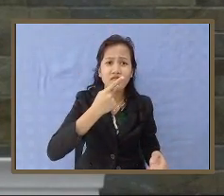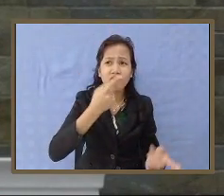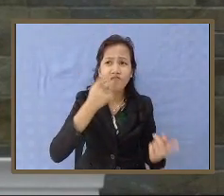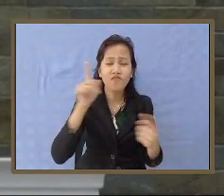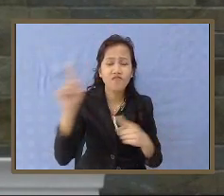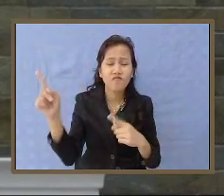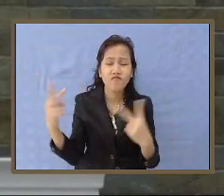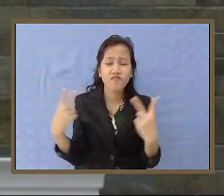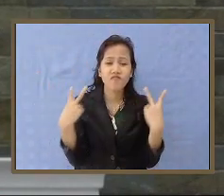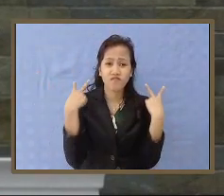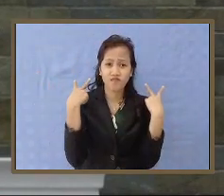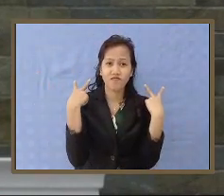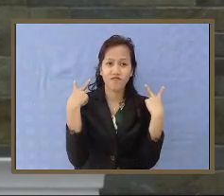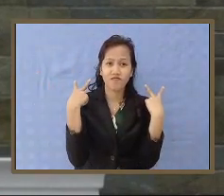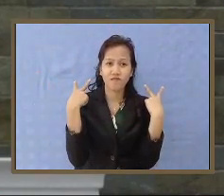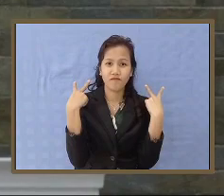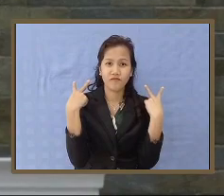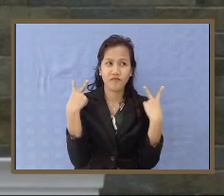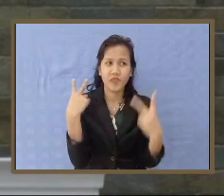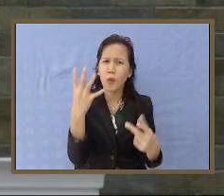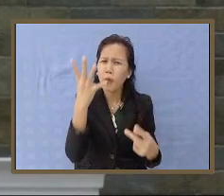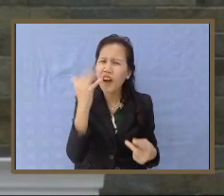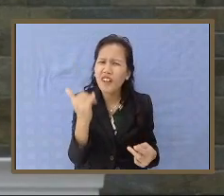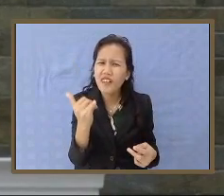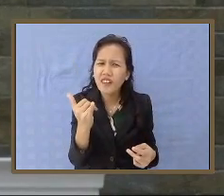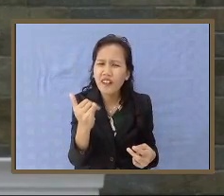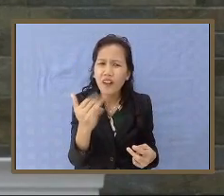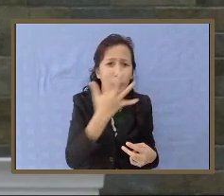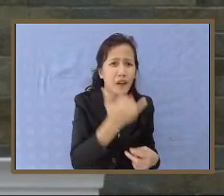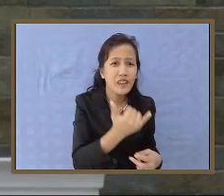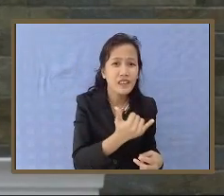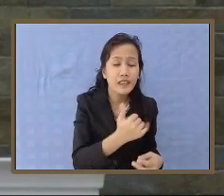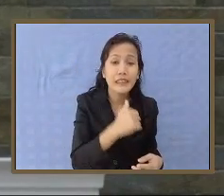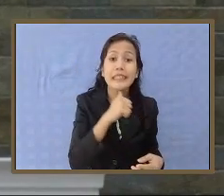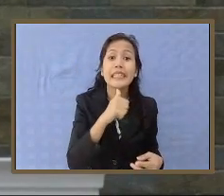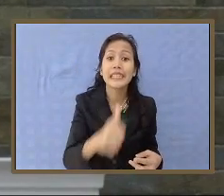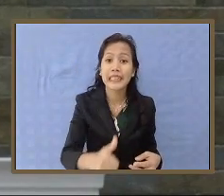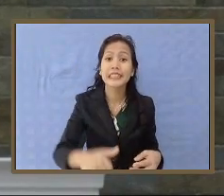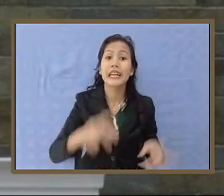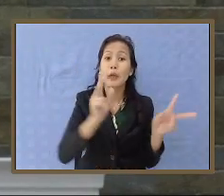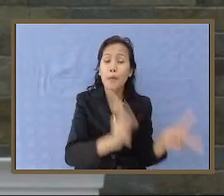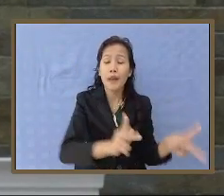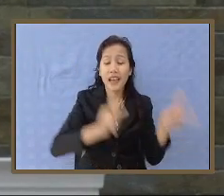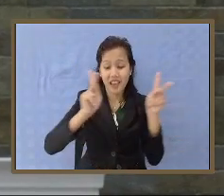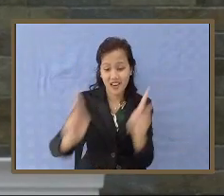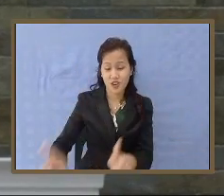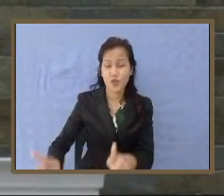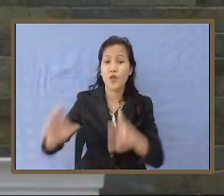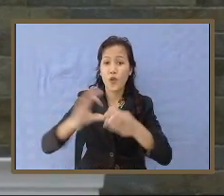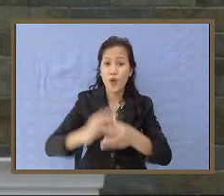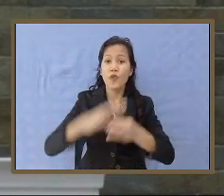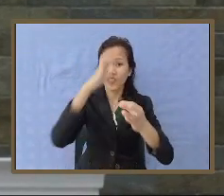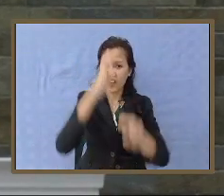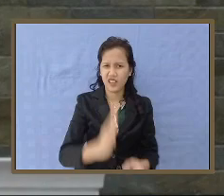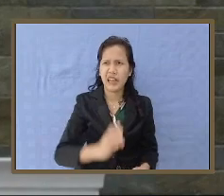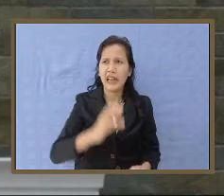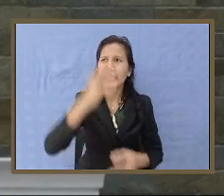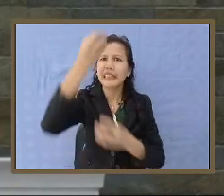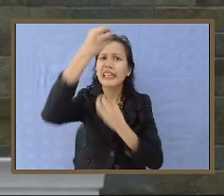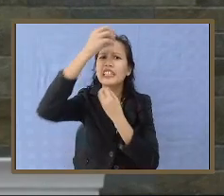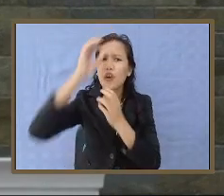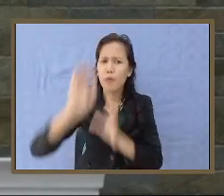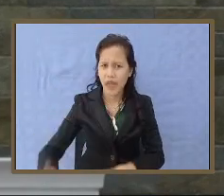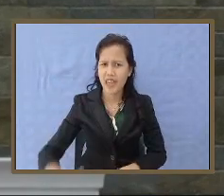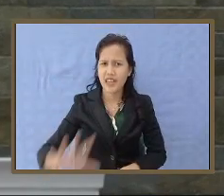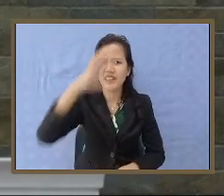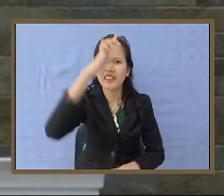Bakit? Hindi ho plano ng Diyos. Hindi ho yung sumunod sa pattern ng Diyos. You see? So, I mean, the word